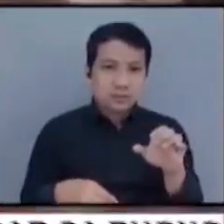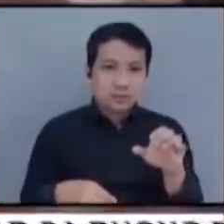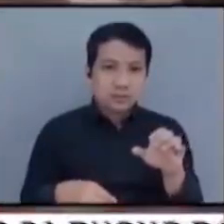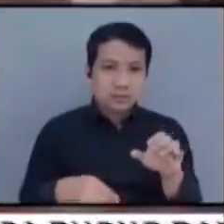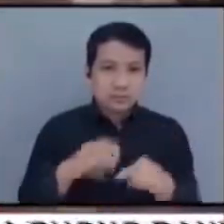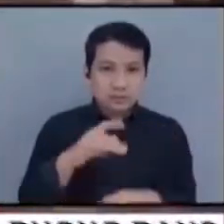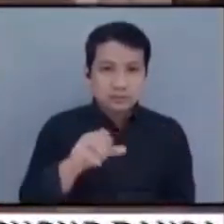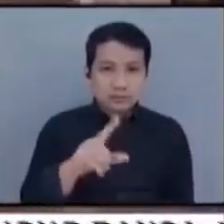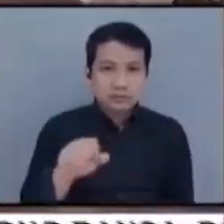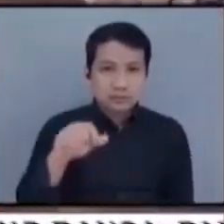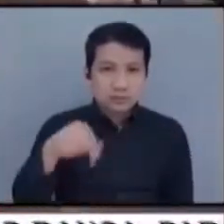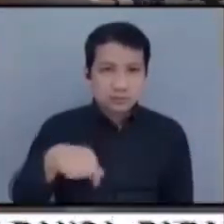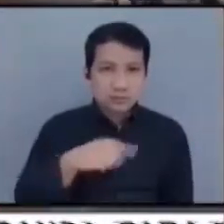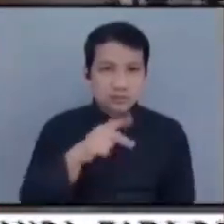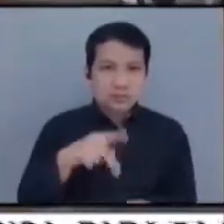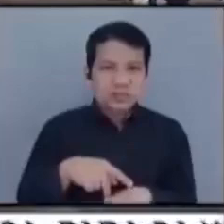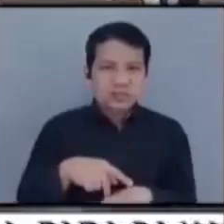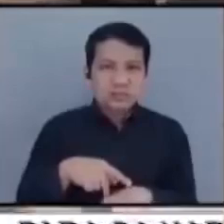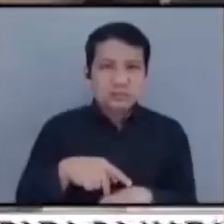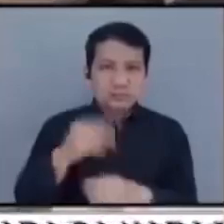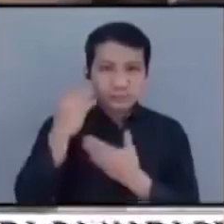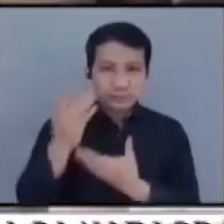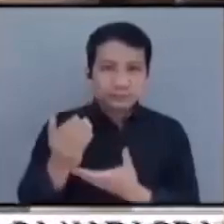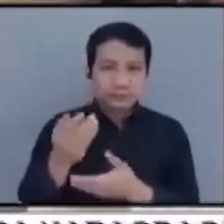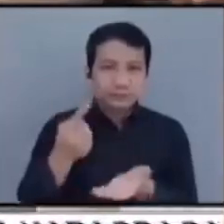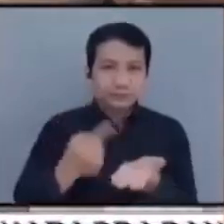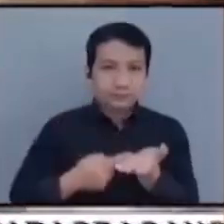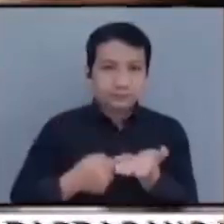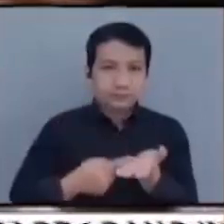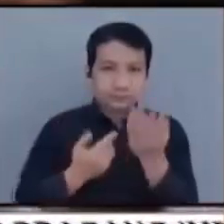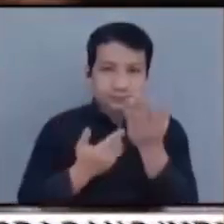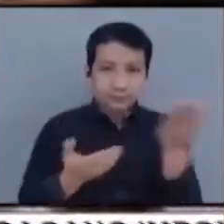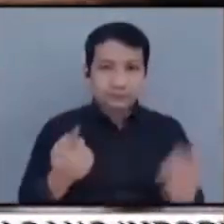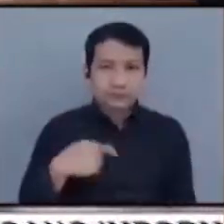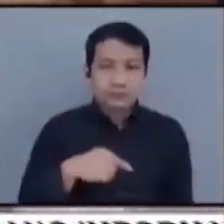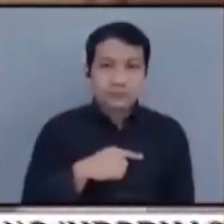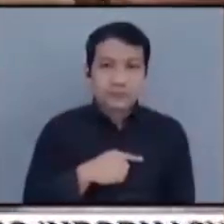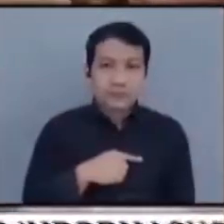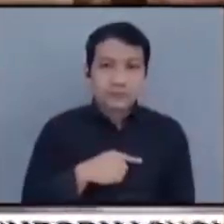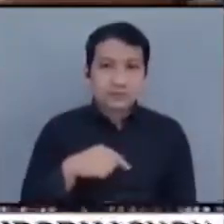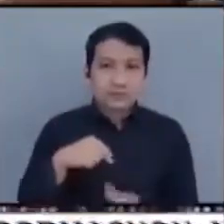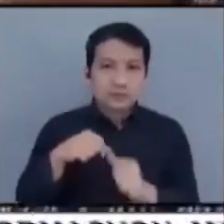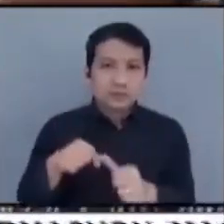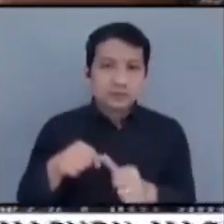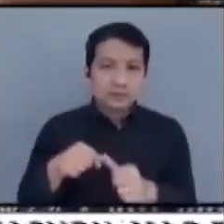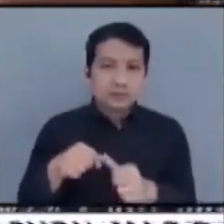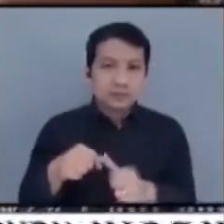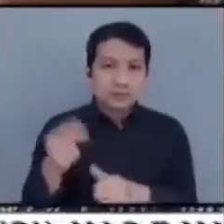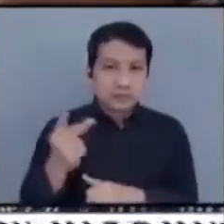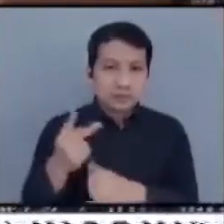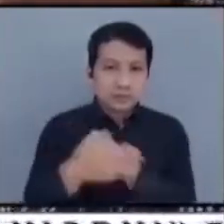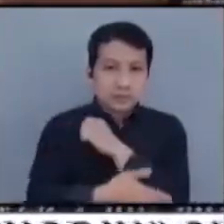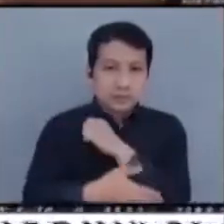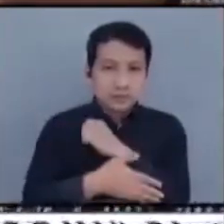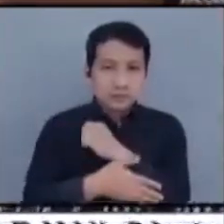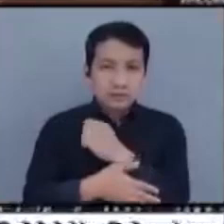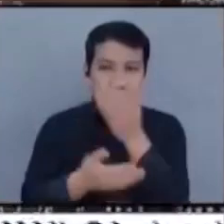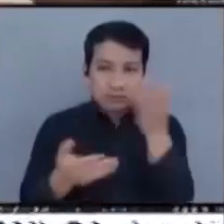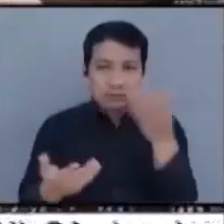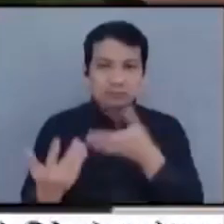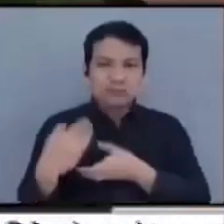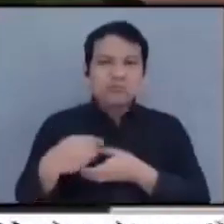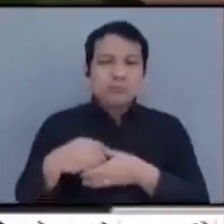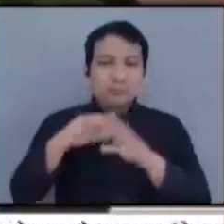bansa. Iba't ibang usapin ang tinalakay at napagkasunduan sa pagpapaganda ng relasyon ng dalawang bansa. Ayon kay Pangulong Marcos